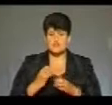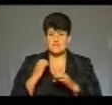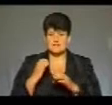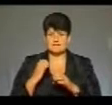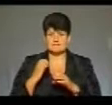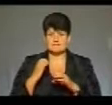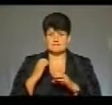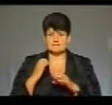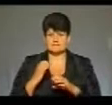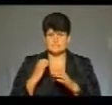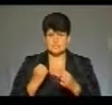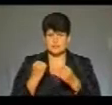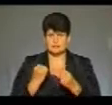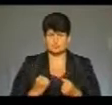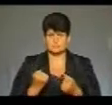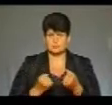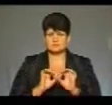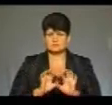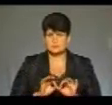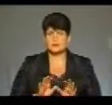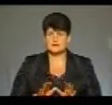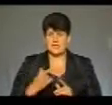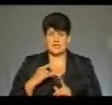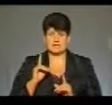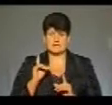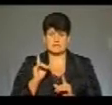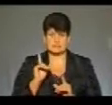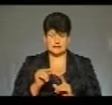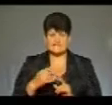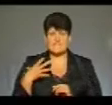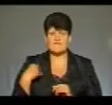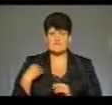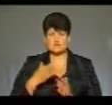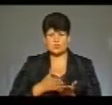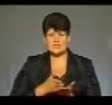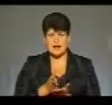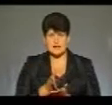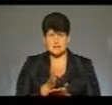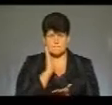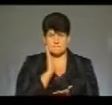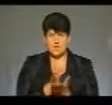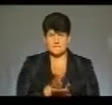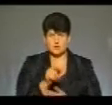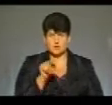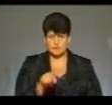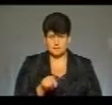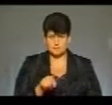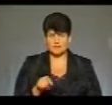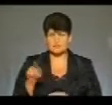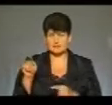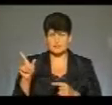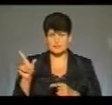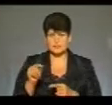аварію так. Я їхав звідти, з львівської траси, по прямій сюди. Він рухався